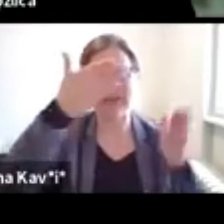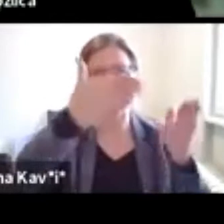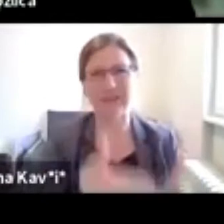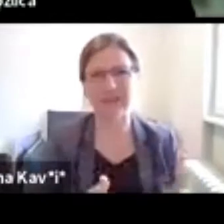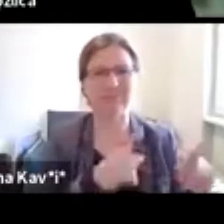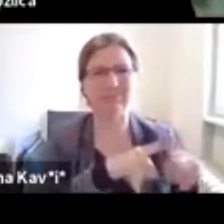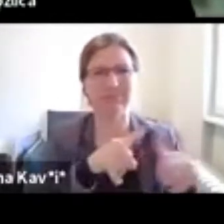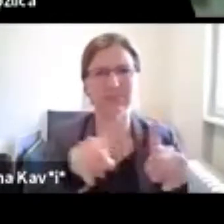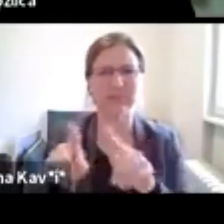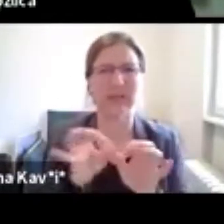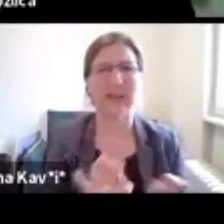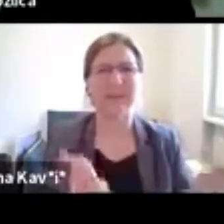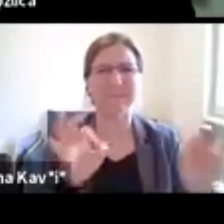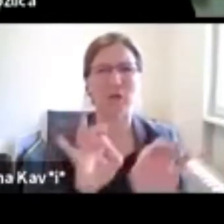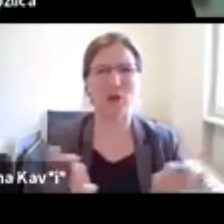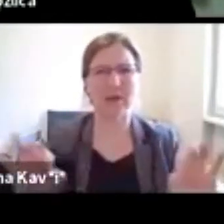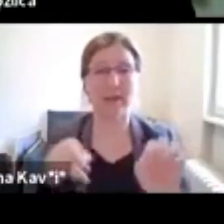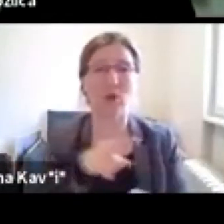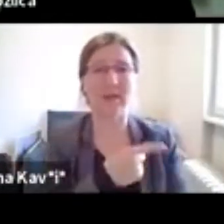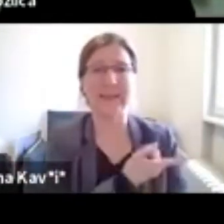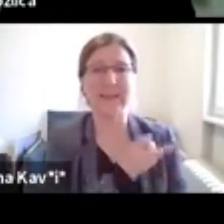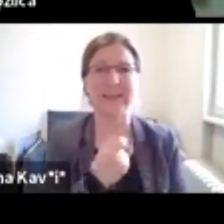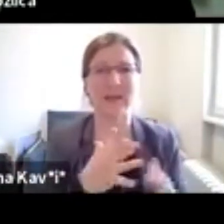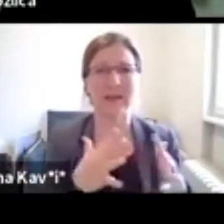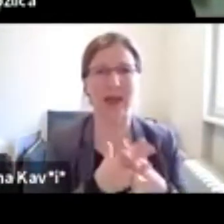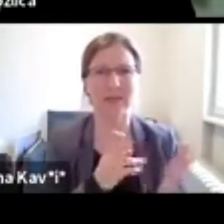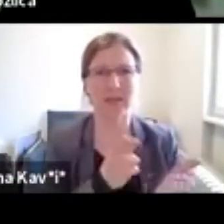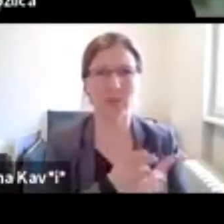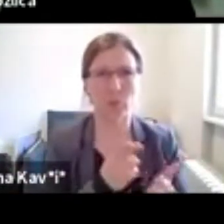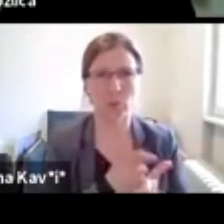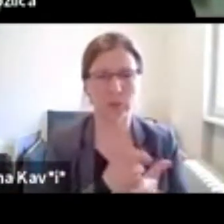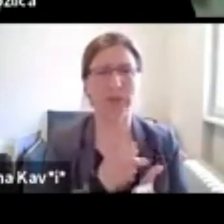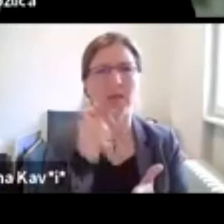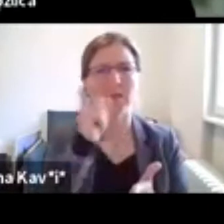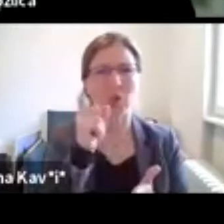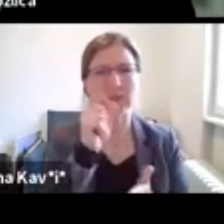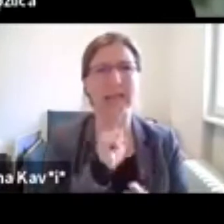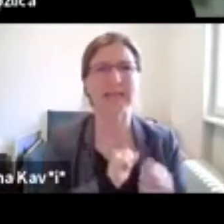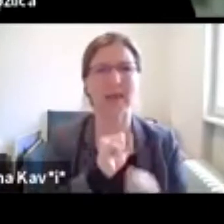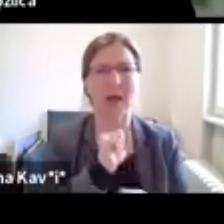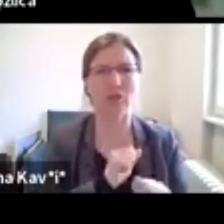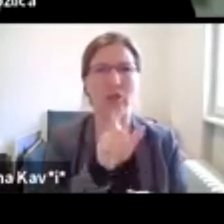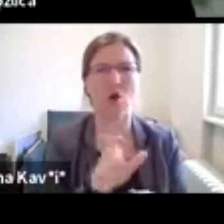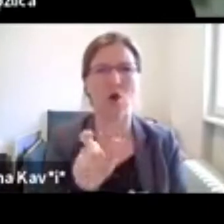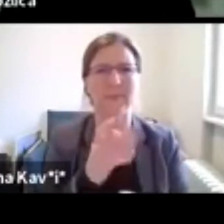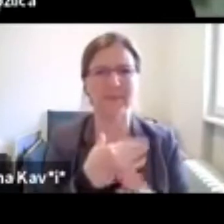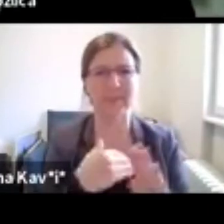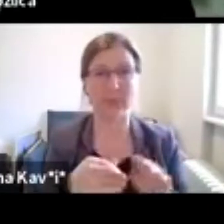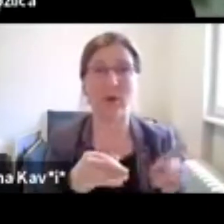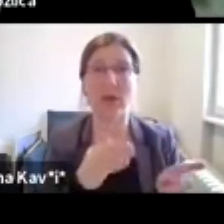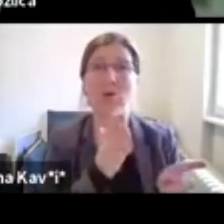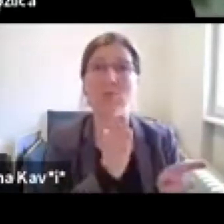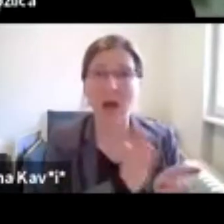dragog matičnog ureda gradskog za socijalnu zaštitu i osobe s invaliditetom, a on baš radi u sektoru za osobe